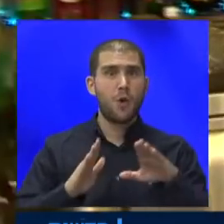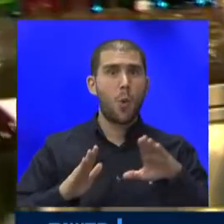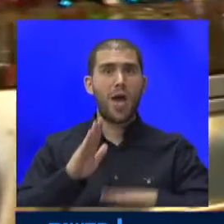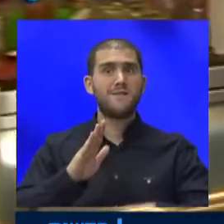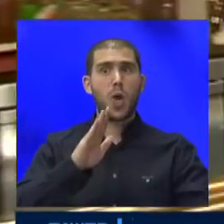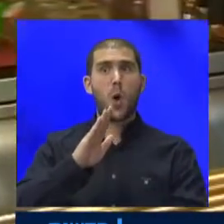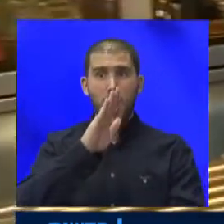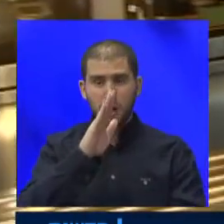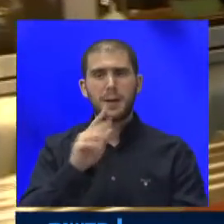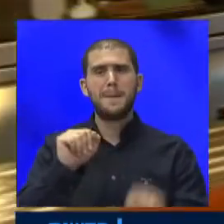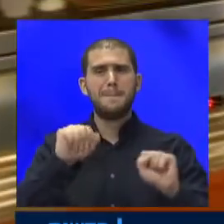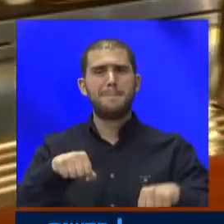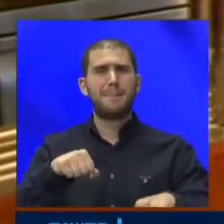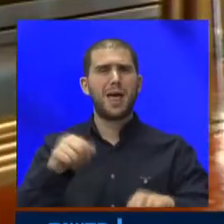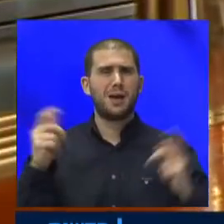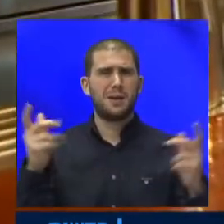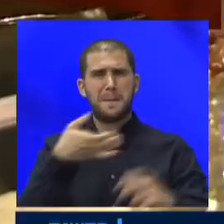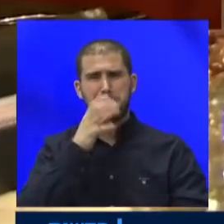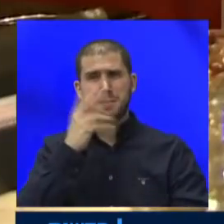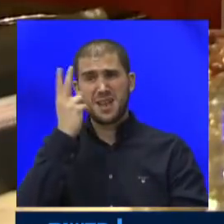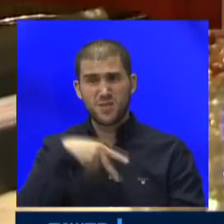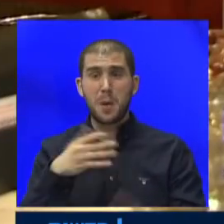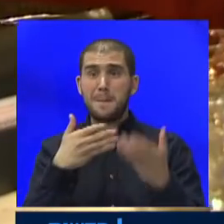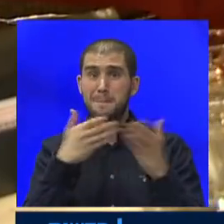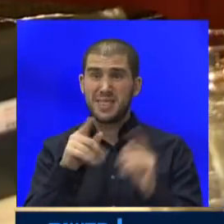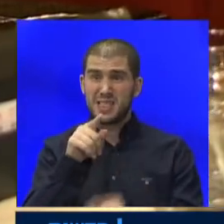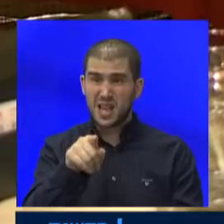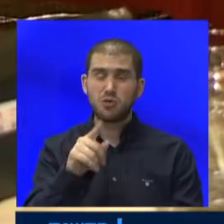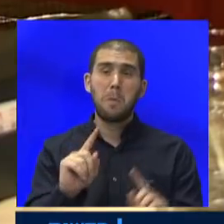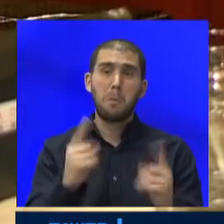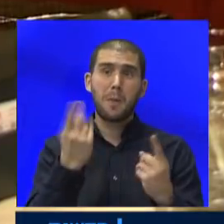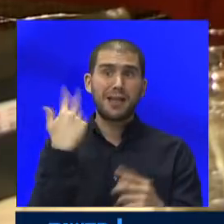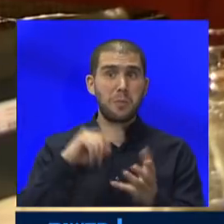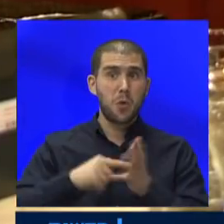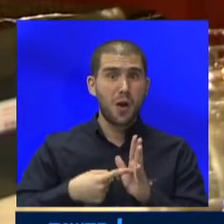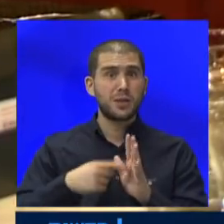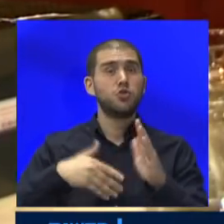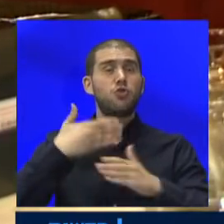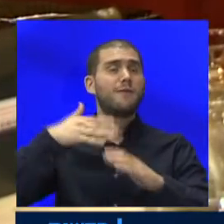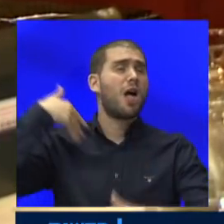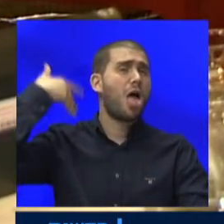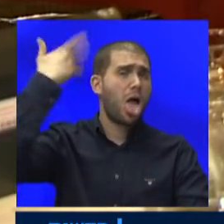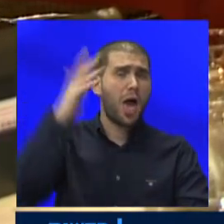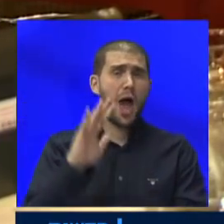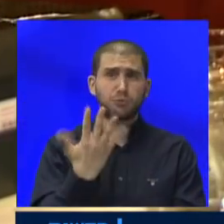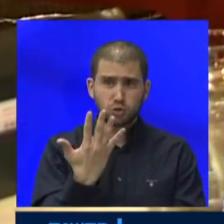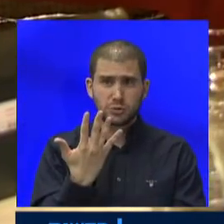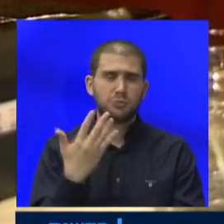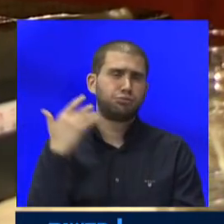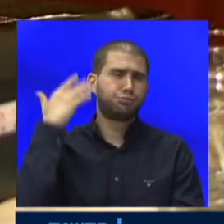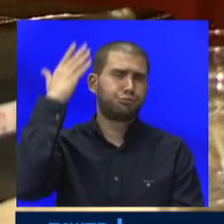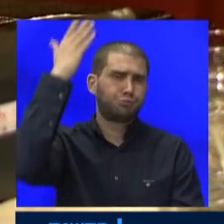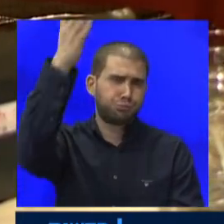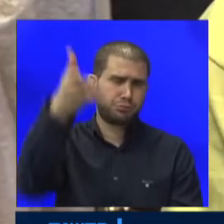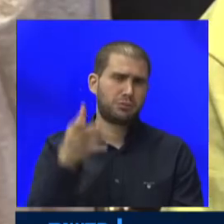המועדונים והברים מבינים שהפתיחה שלהם, שבכל מקרה הייתה מיועדת להיות בשלב החמישי, רחוקה מלקרות. צריך את